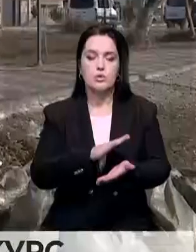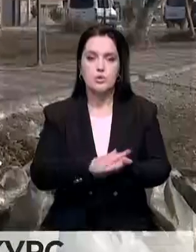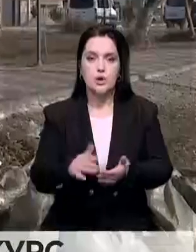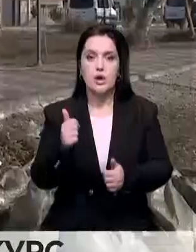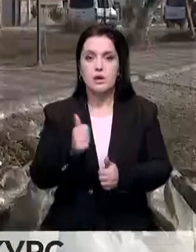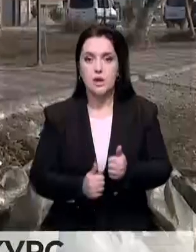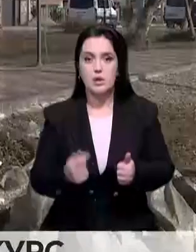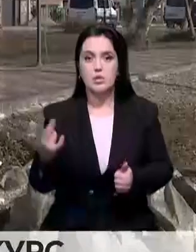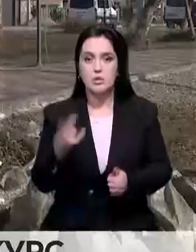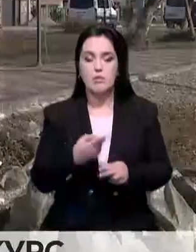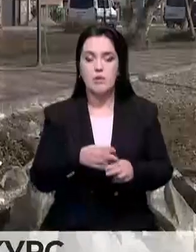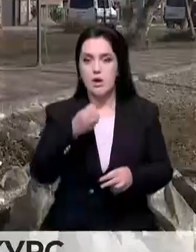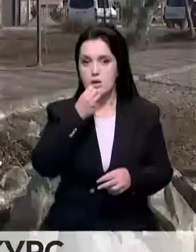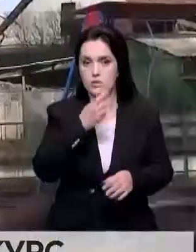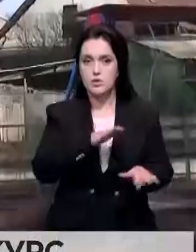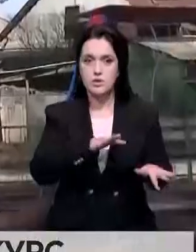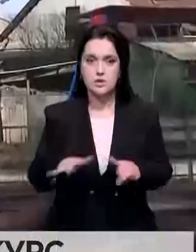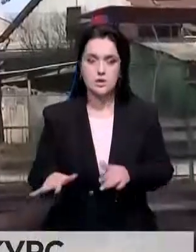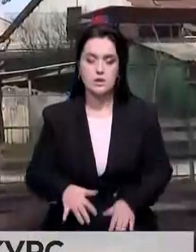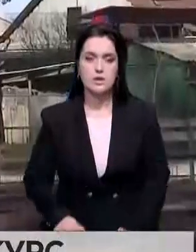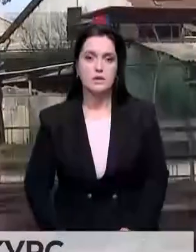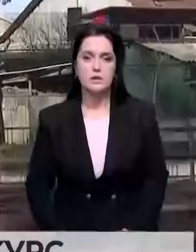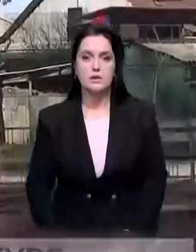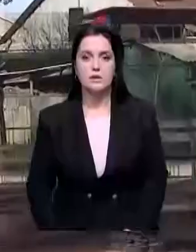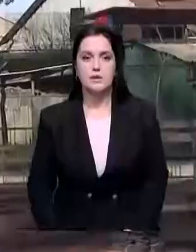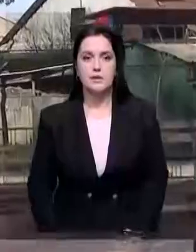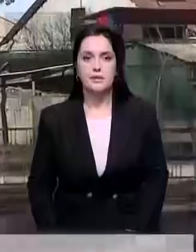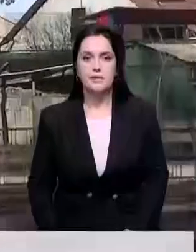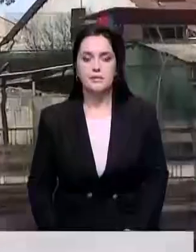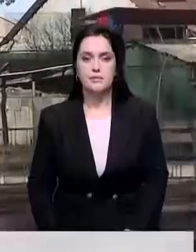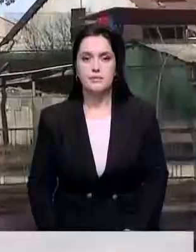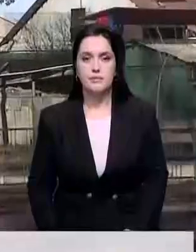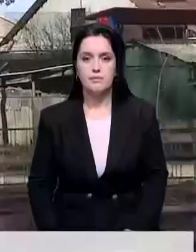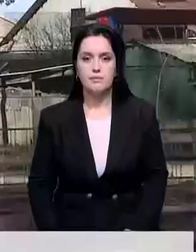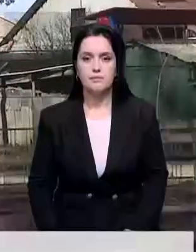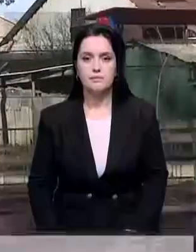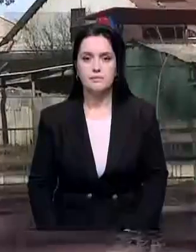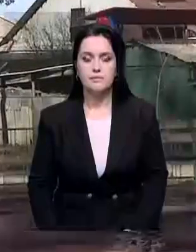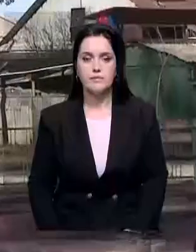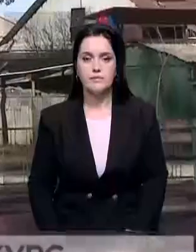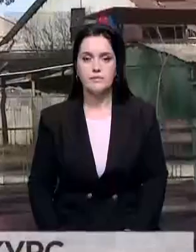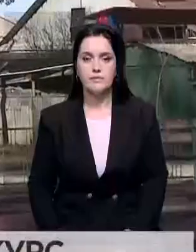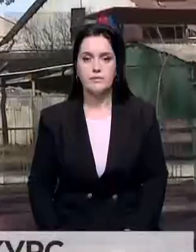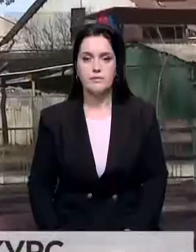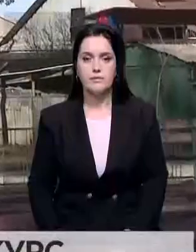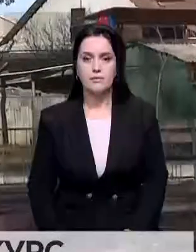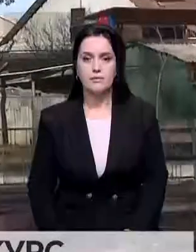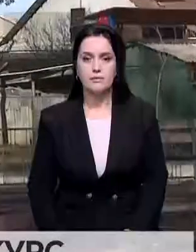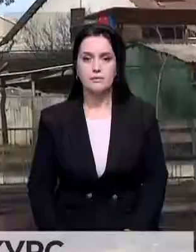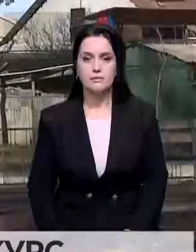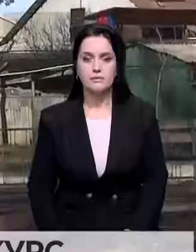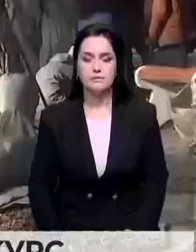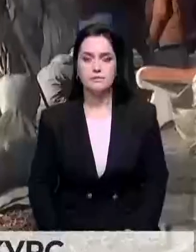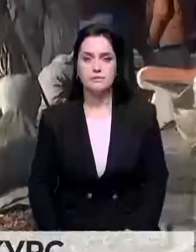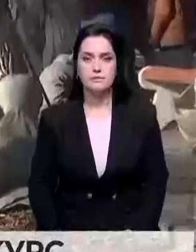свою лепту в это хорошее дело. В рамках акции «Таза Казахстан» у нас около 15 субботников провели